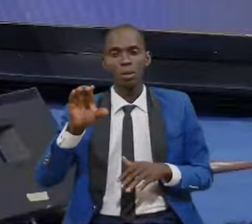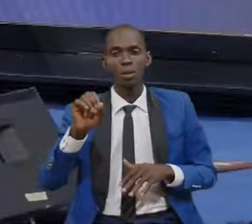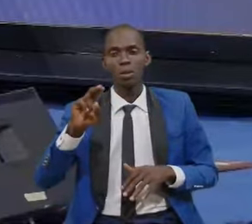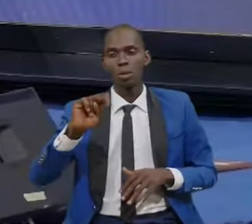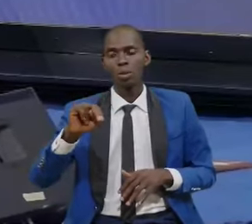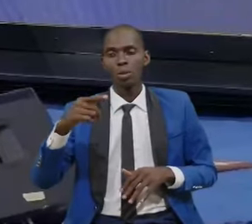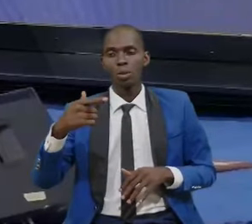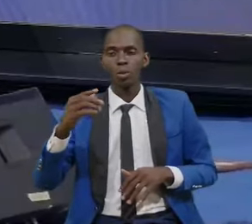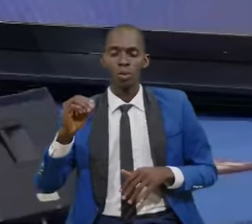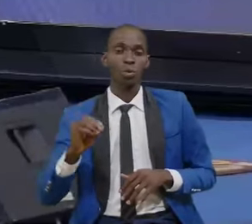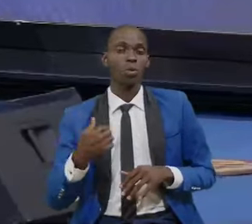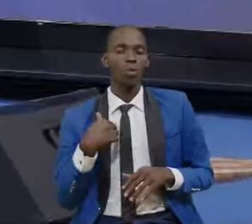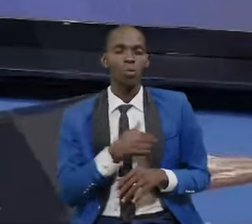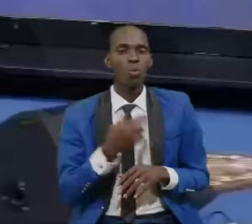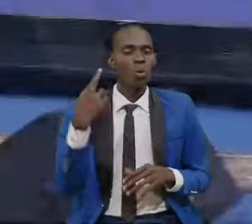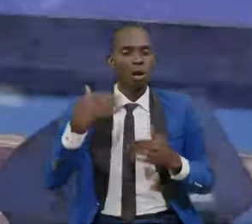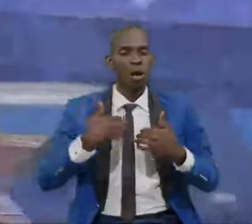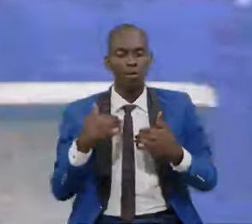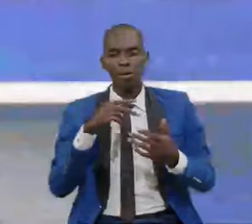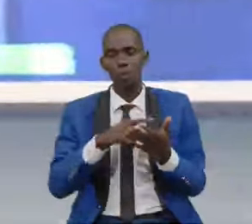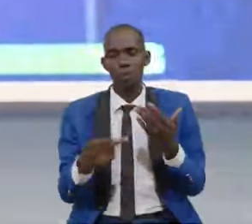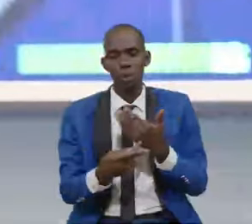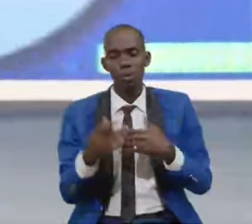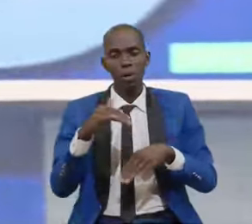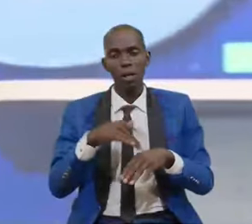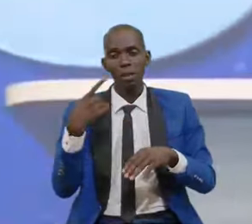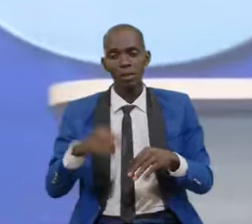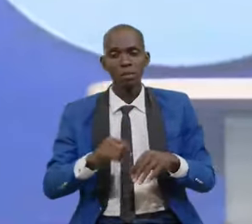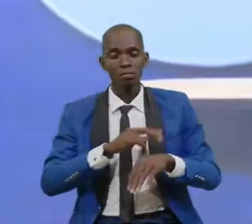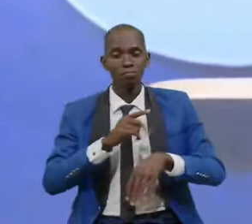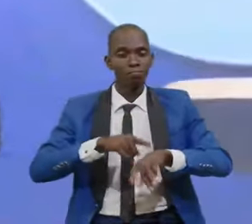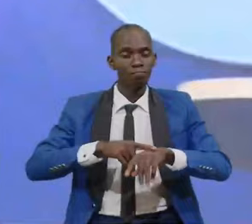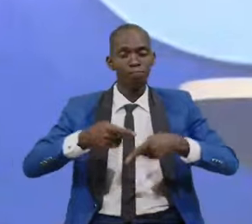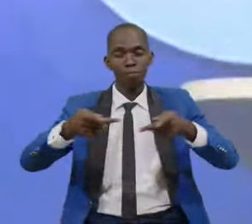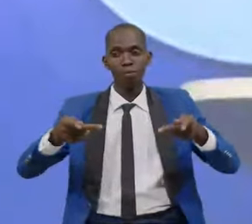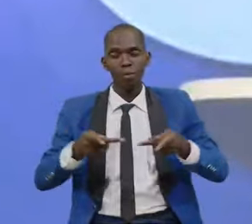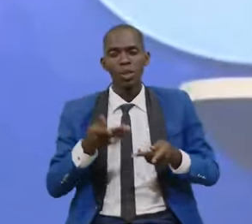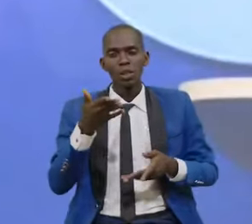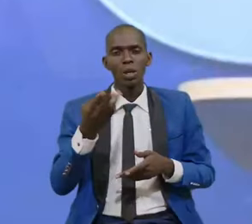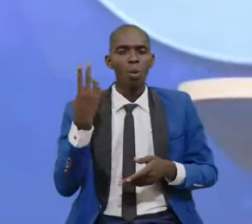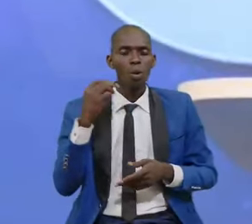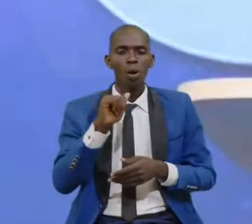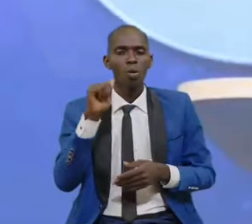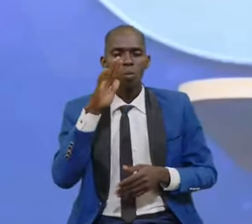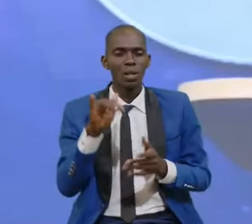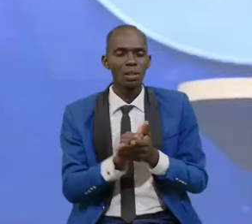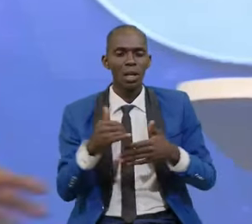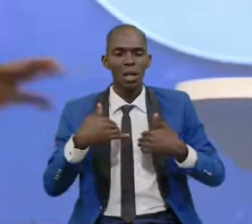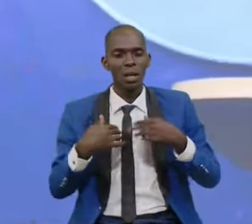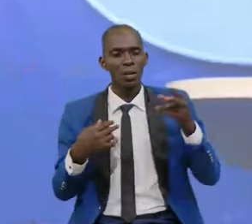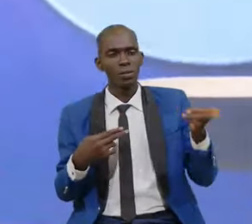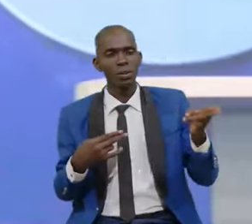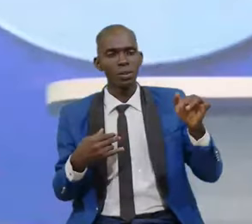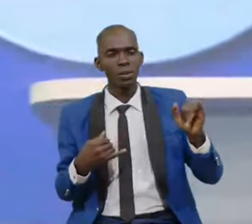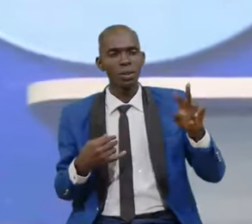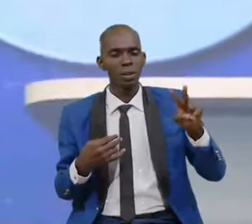une croisade là-bas, au stade. Il y avait une femme là-bas qui avait VIH-SIDA. Elle était comme une